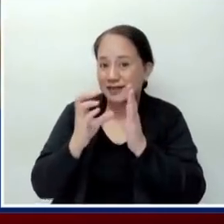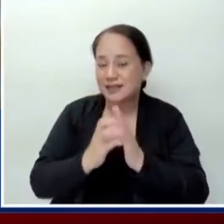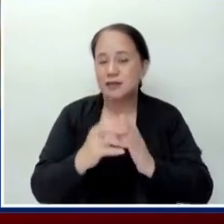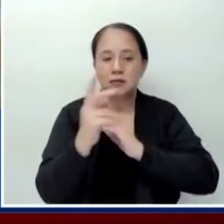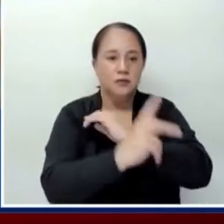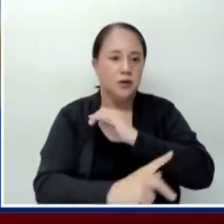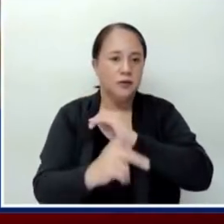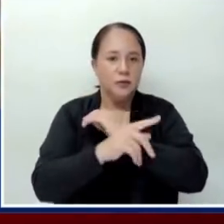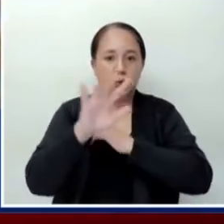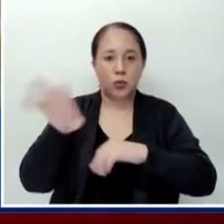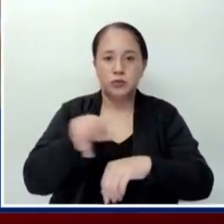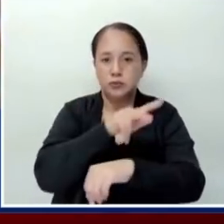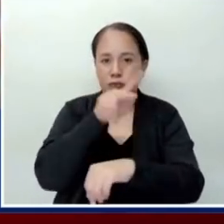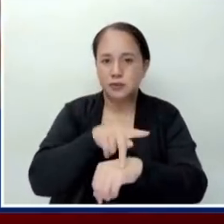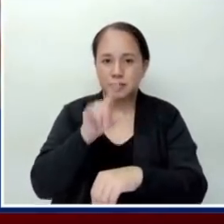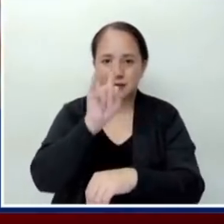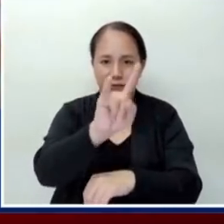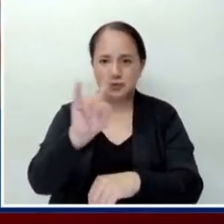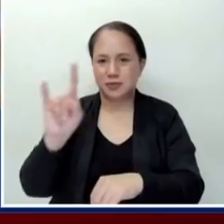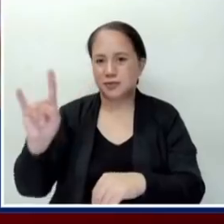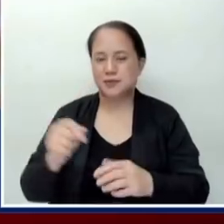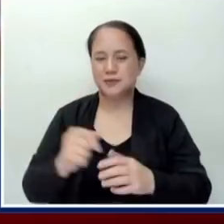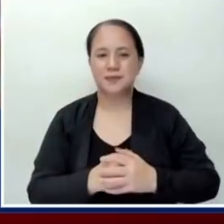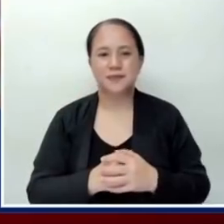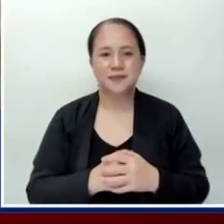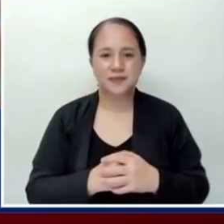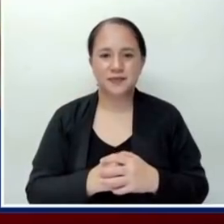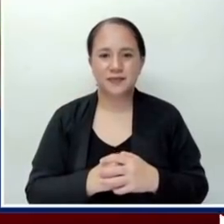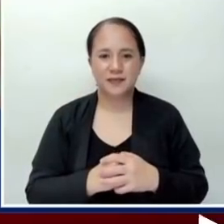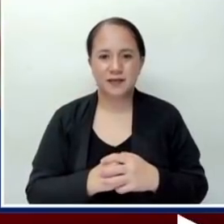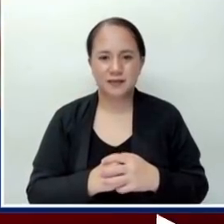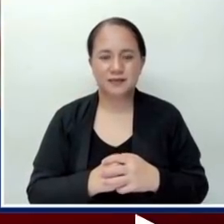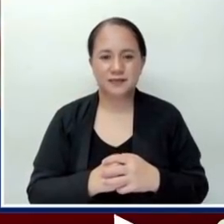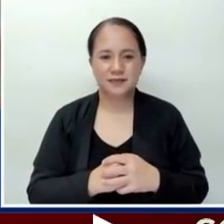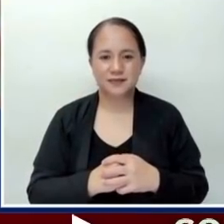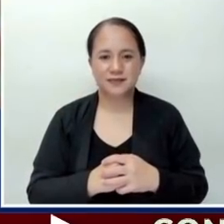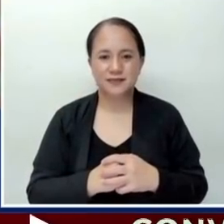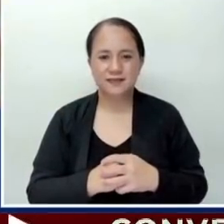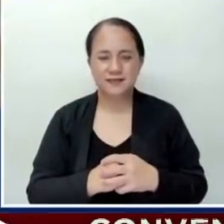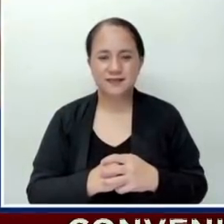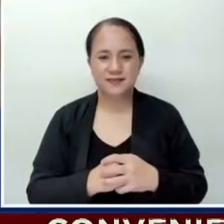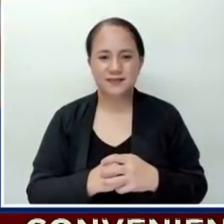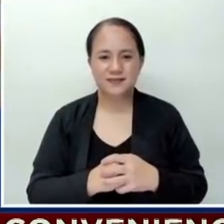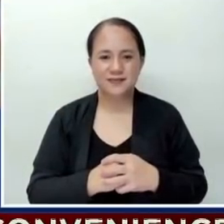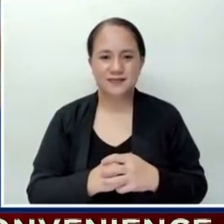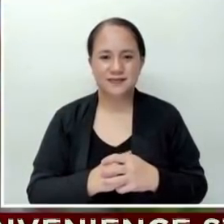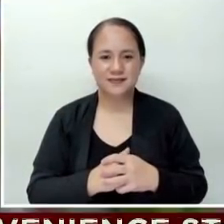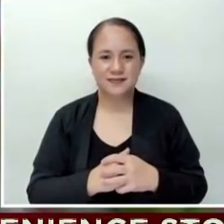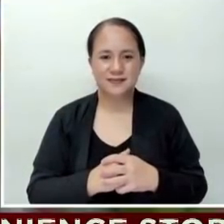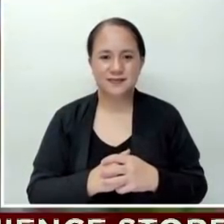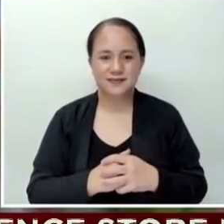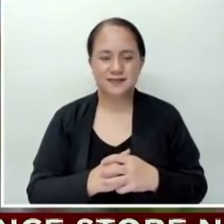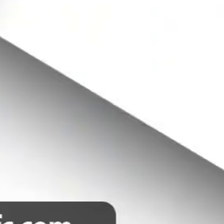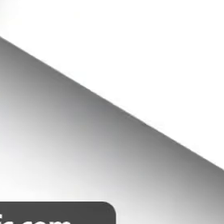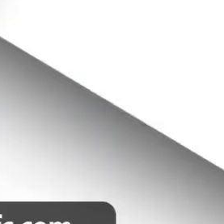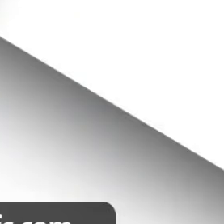kanilang pangangampanya. Bianca Dava, ABS-CBN News, Allen, Northern Samar.